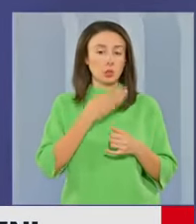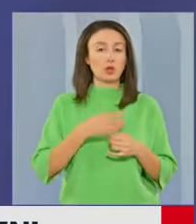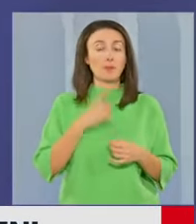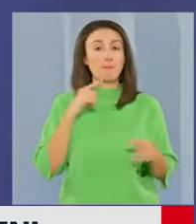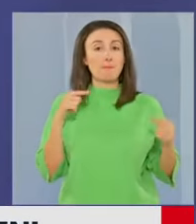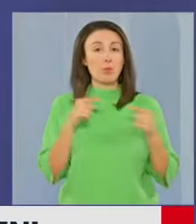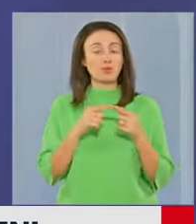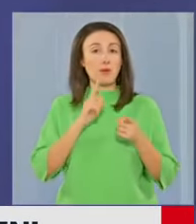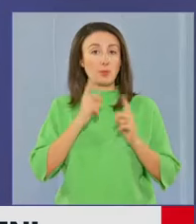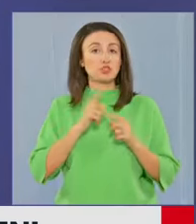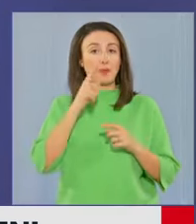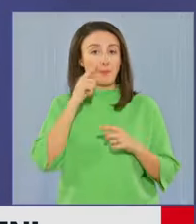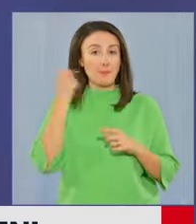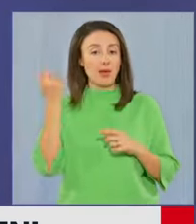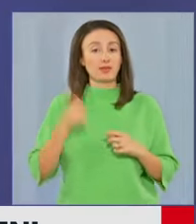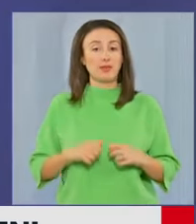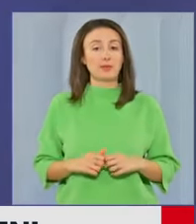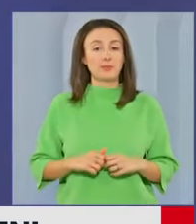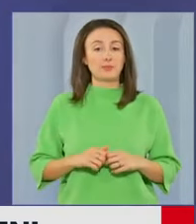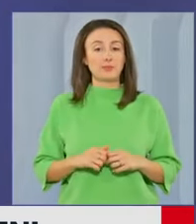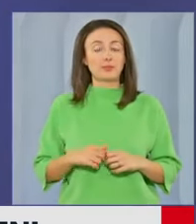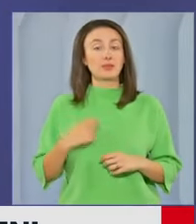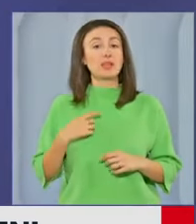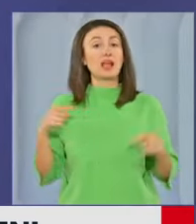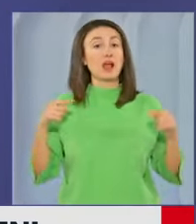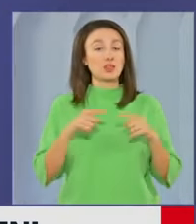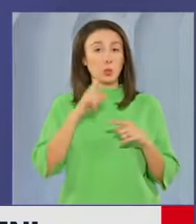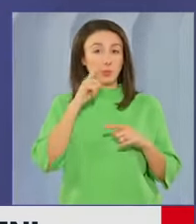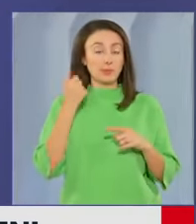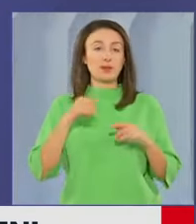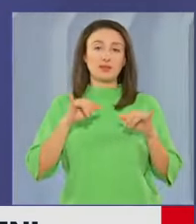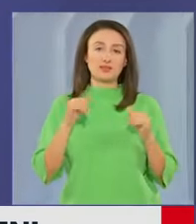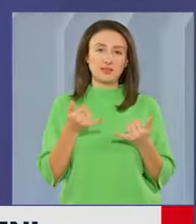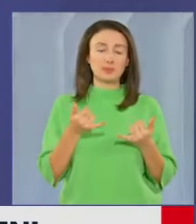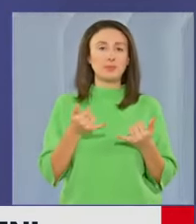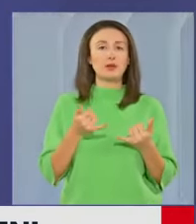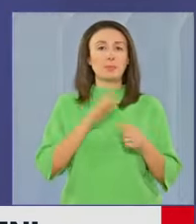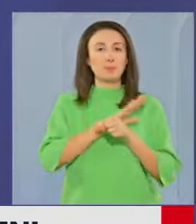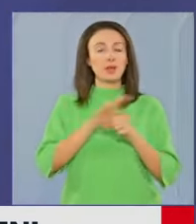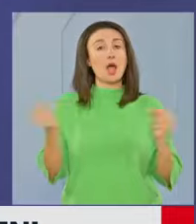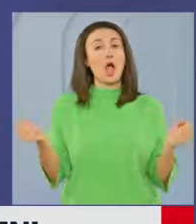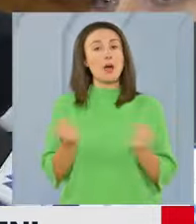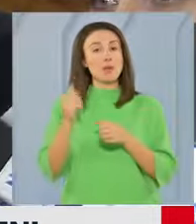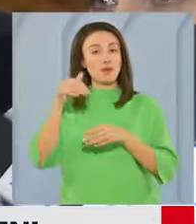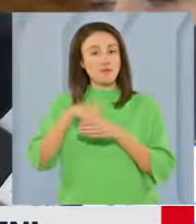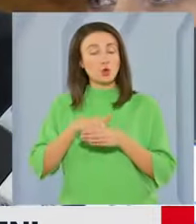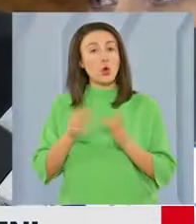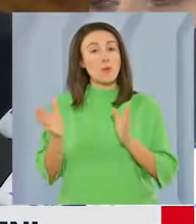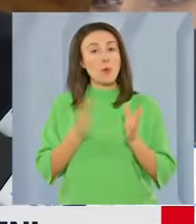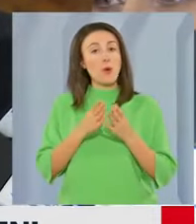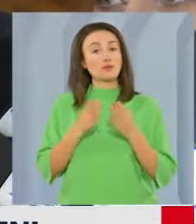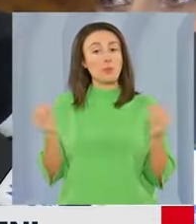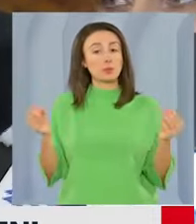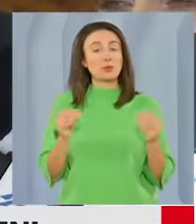adresa politicienilor maghiari. Ofensiva anti-UDMR are loc în plină campanie electorală și la o perioadă lungă de timp în care